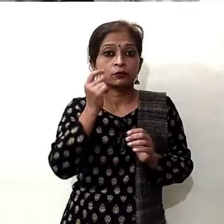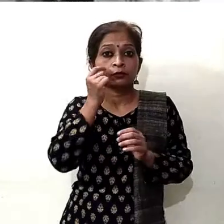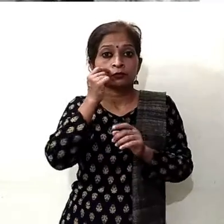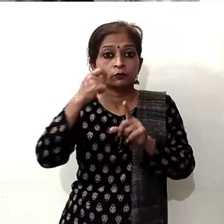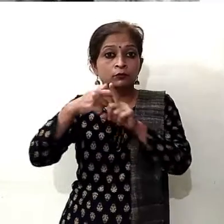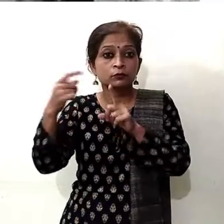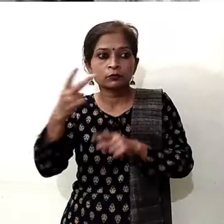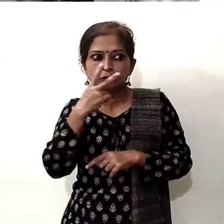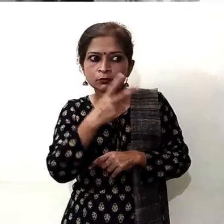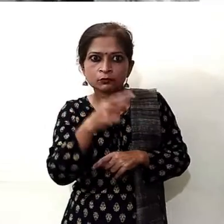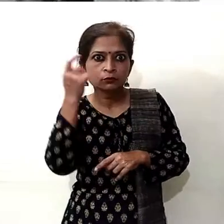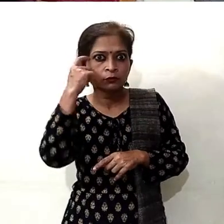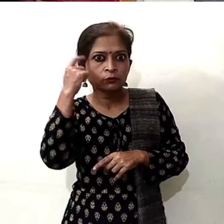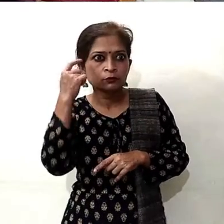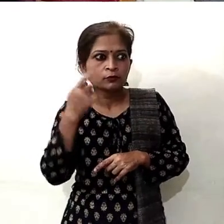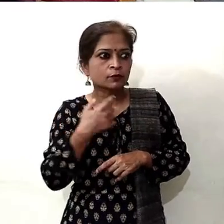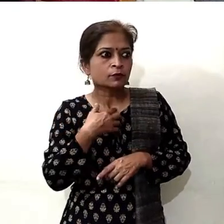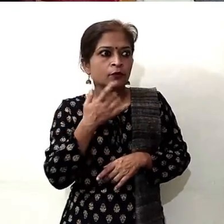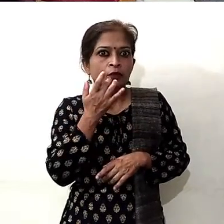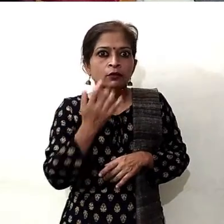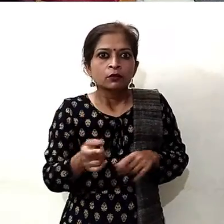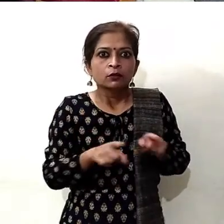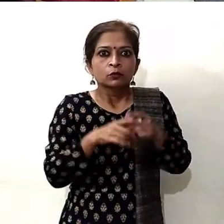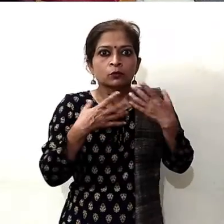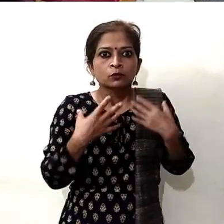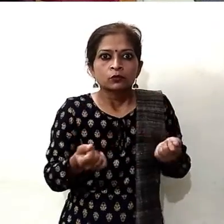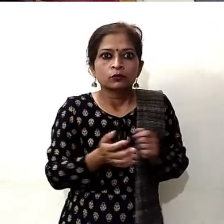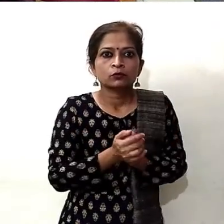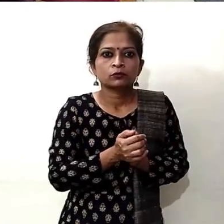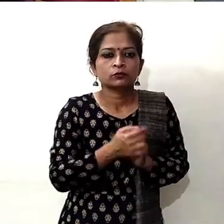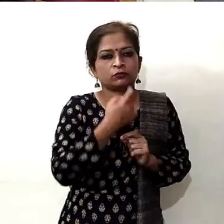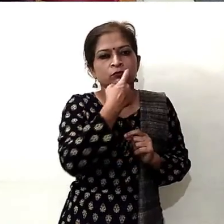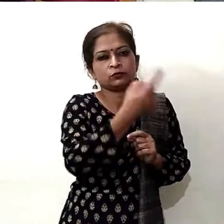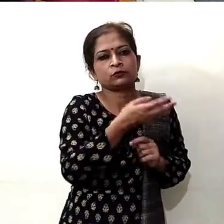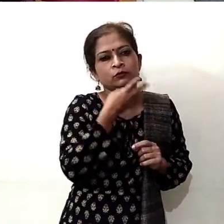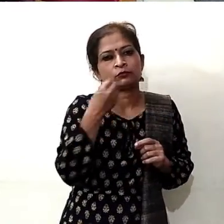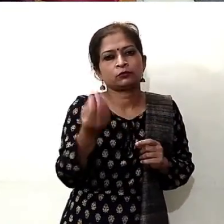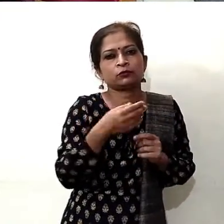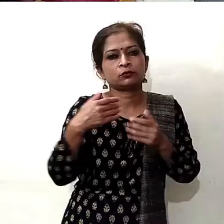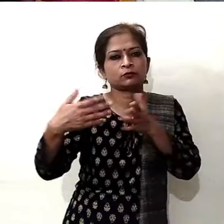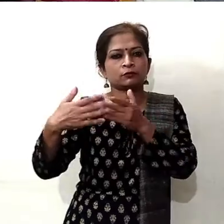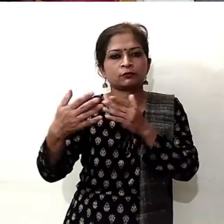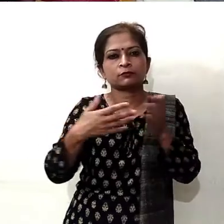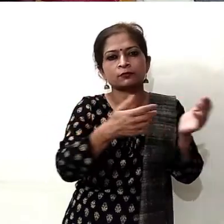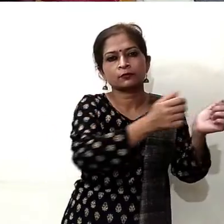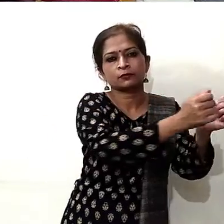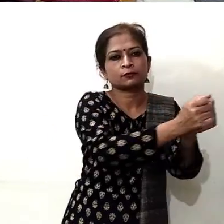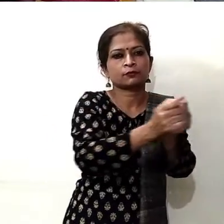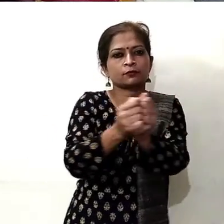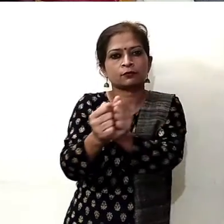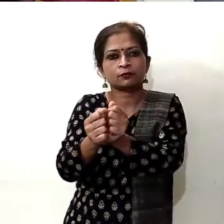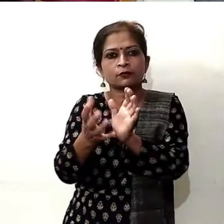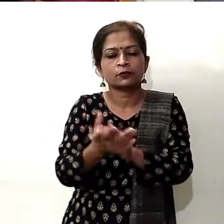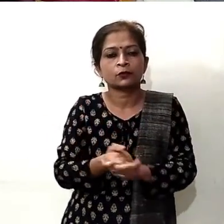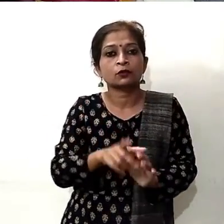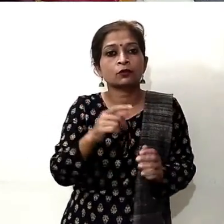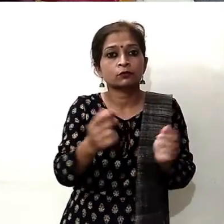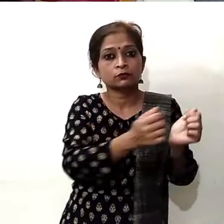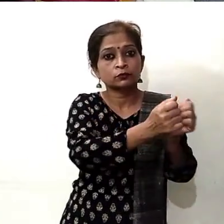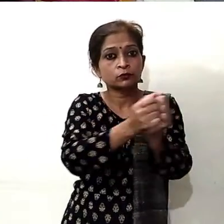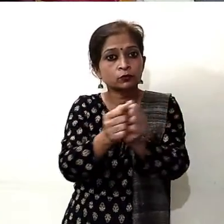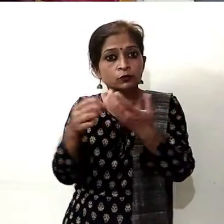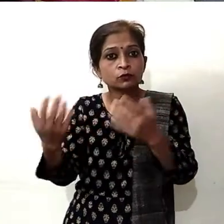और बोला कि मुझे छोड़ने नहीं जाओगे बाहर तक छोड़ने के लिए ले जाने के बहाने एक सुरंग के माध्यम से उन्हें ले